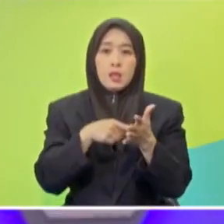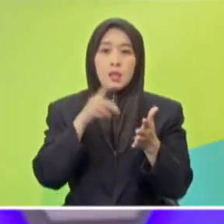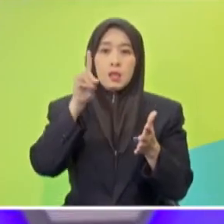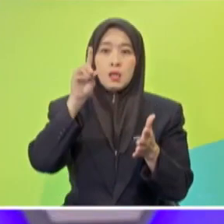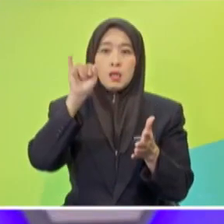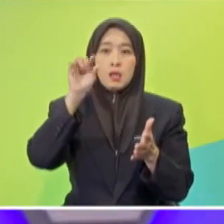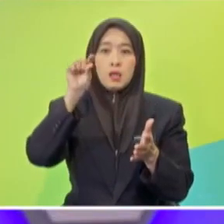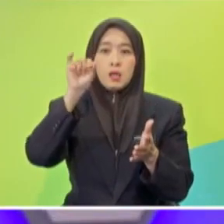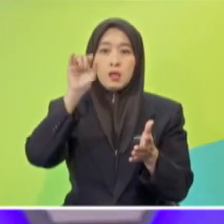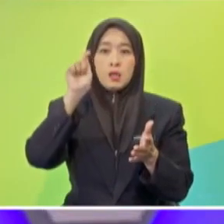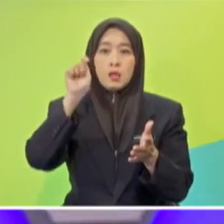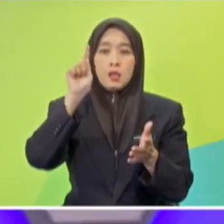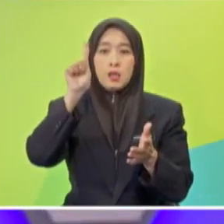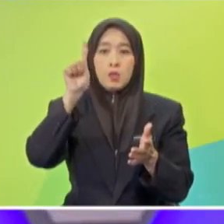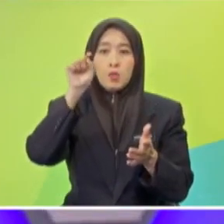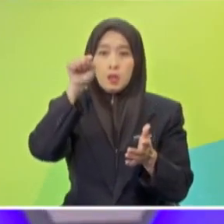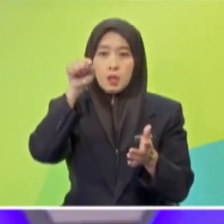satu titik